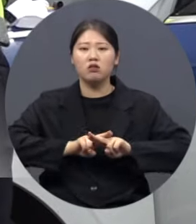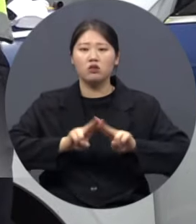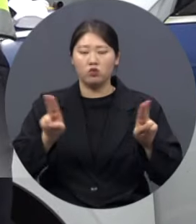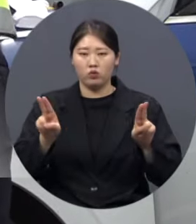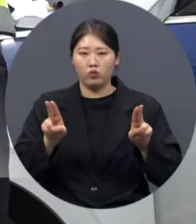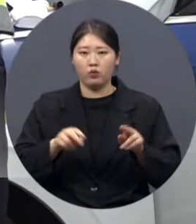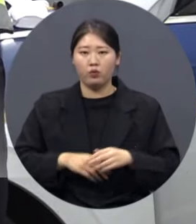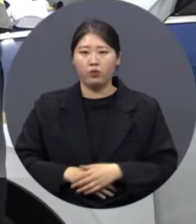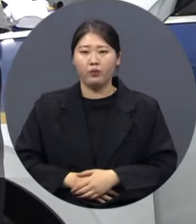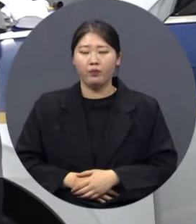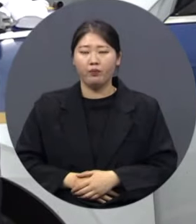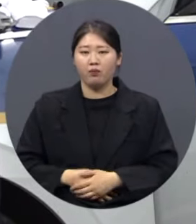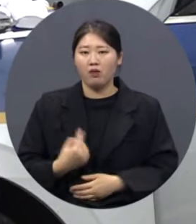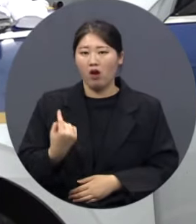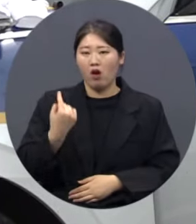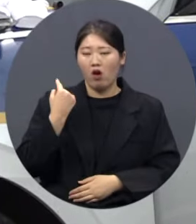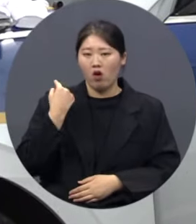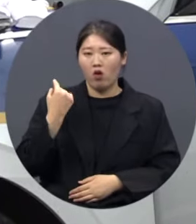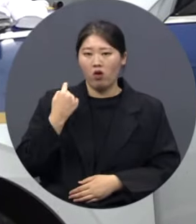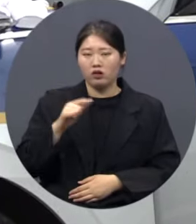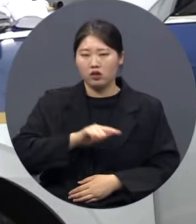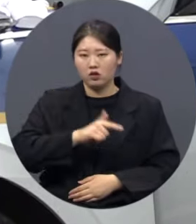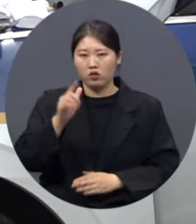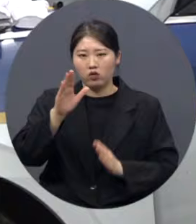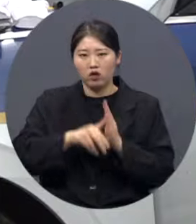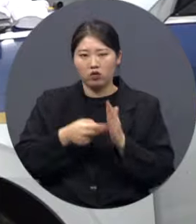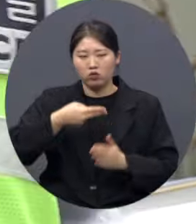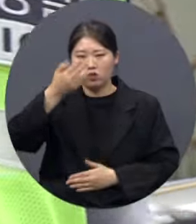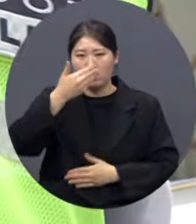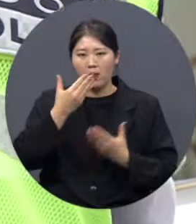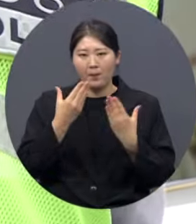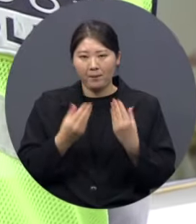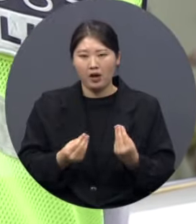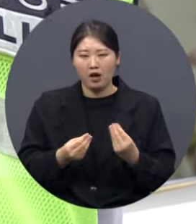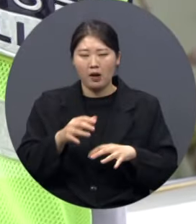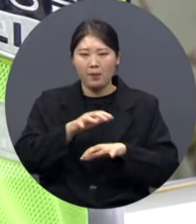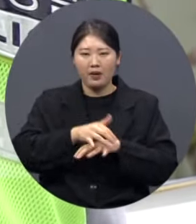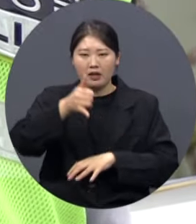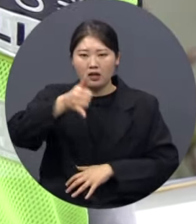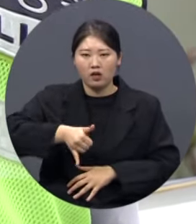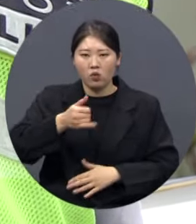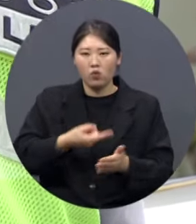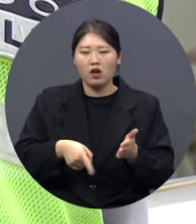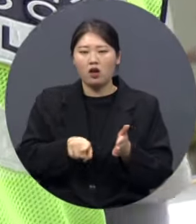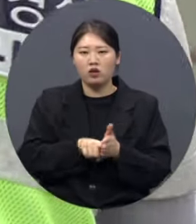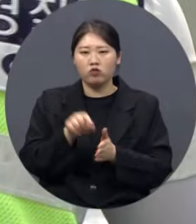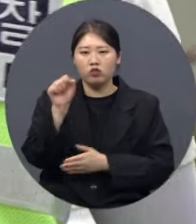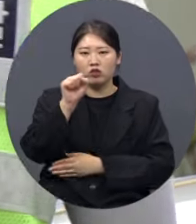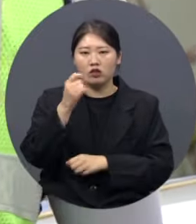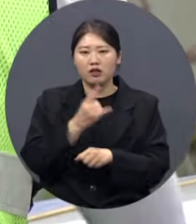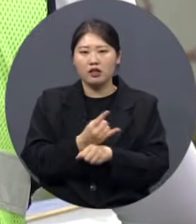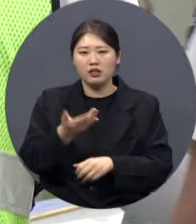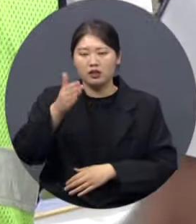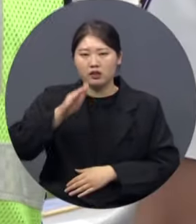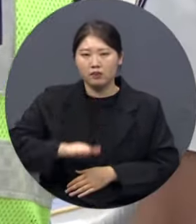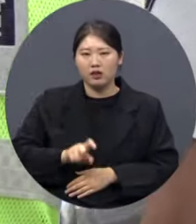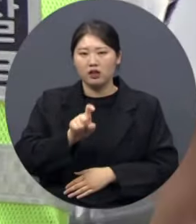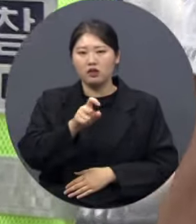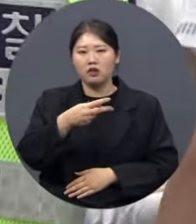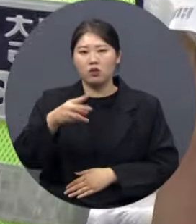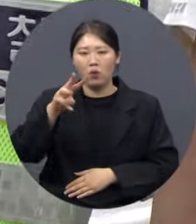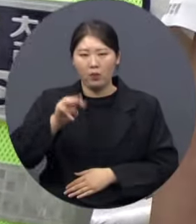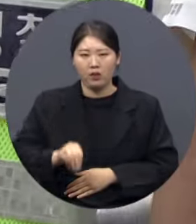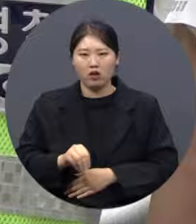수치입니다. 어제 저녁 집에서 술을 마시고 밭에 가기 위해 운전대를 잡았지만 10km 거리를 음주운전한